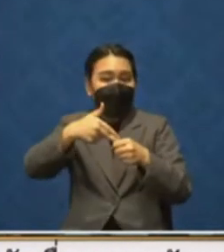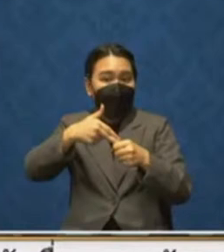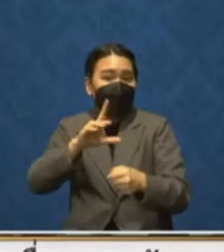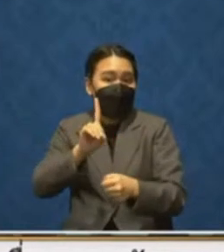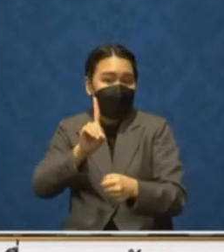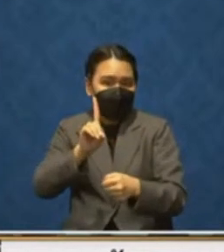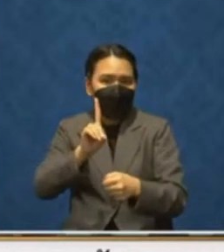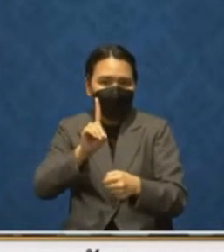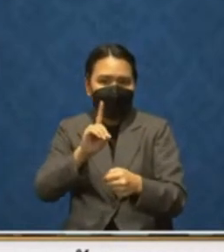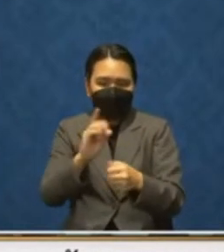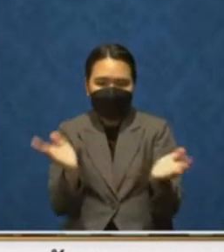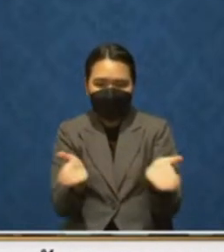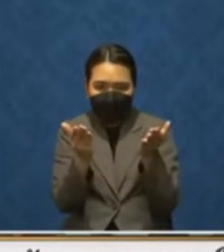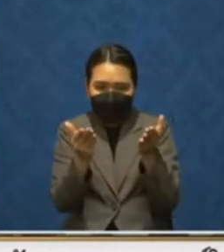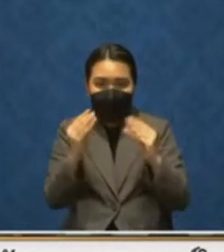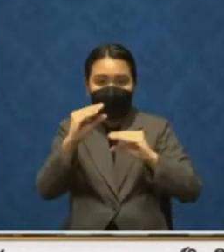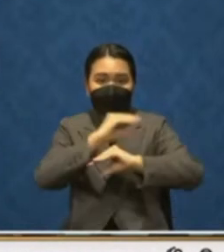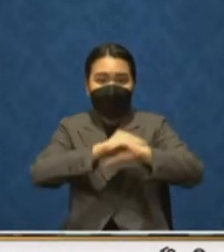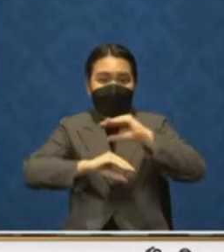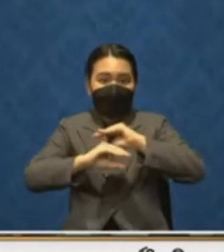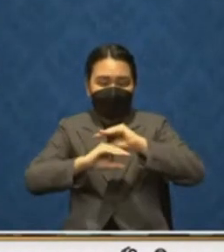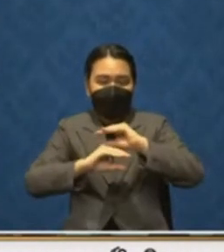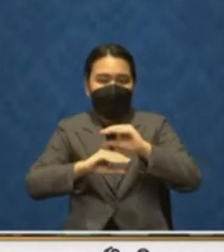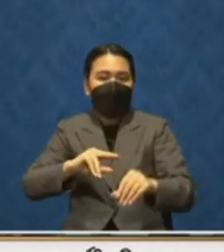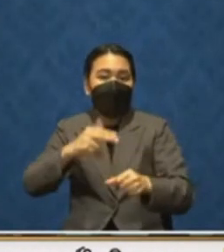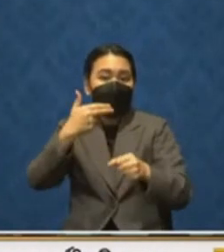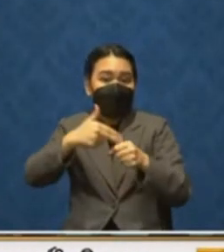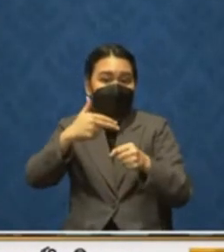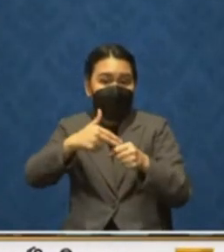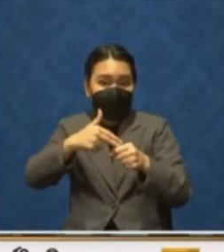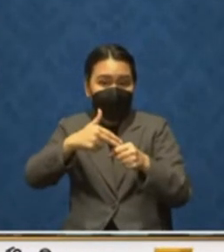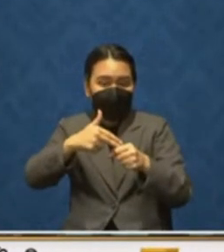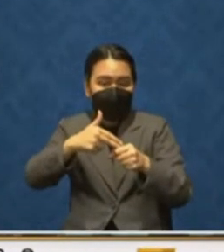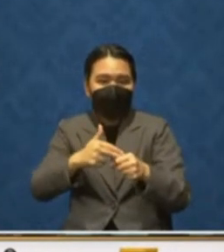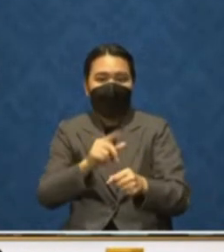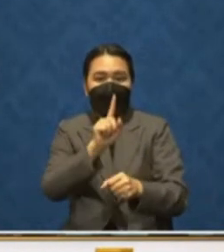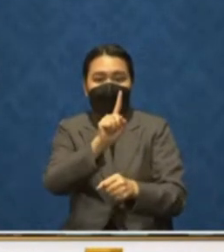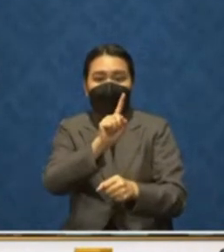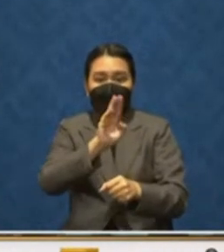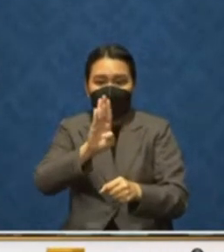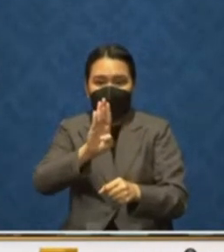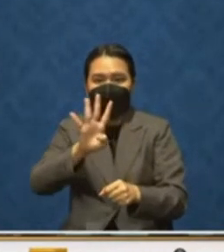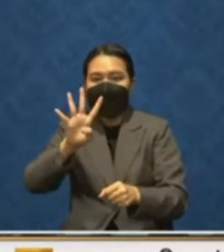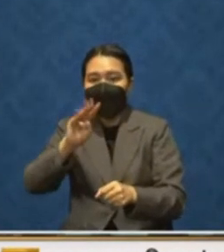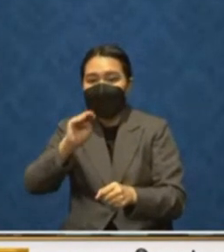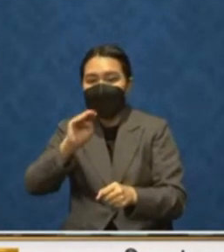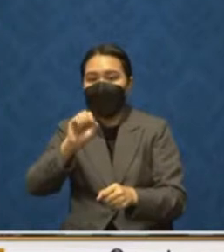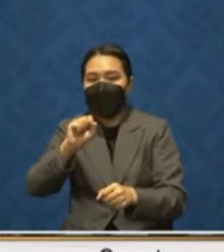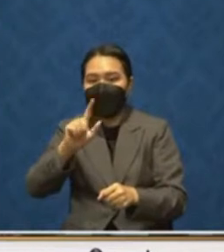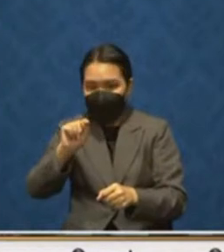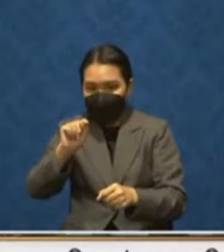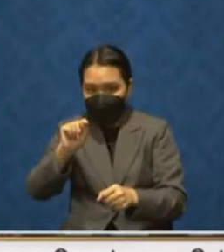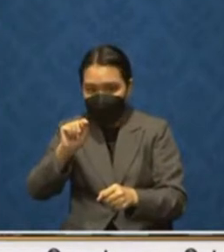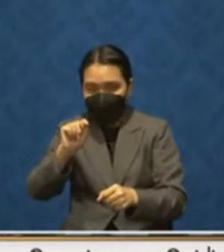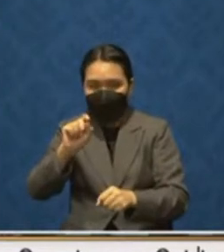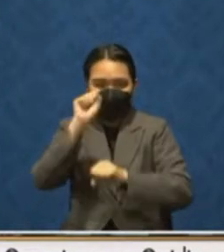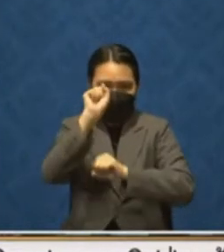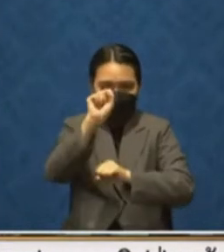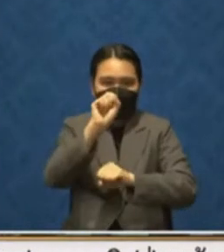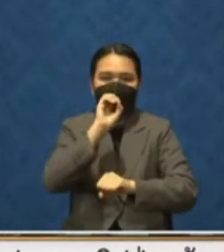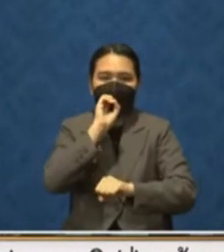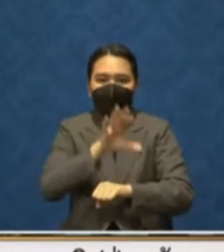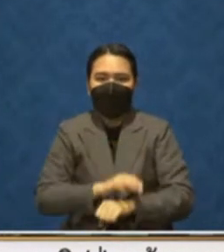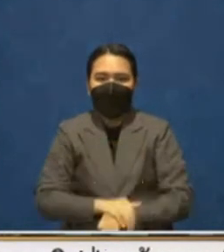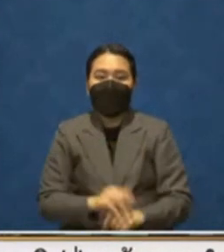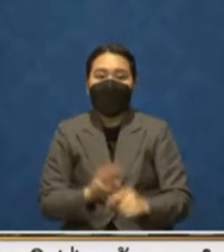โดยโครงการตลาดน้ำมันหน้าปั๊มไว้ที่ 1บาท 40สตางค์แต่ข้างฝาไว้นะนายกพูดกับนี้นะบาท40สตางค์